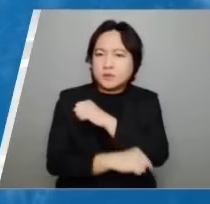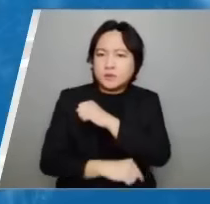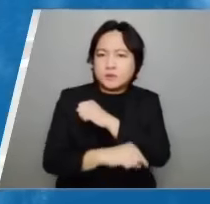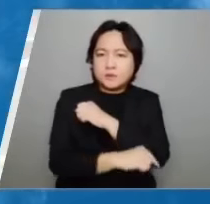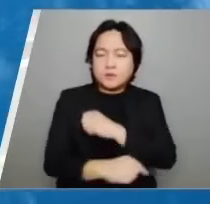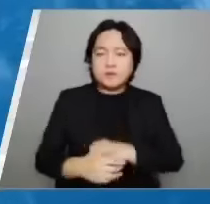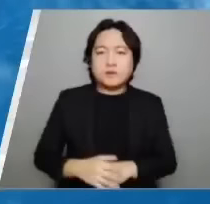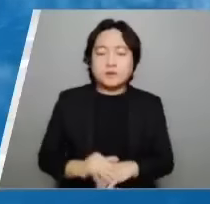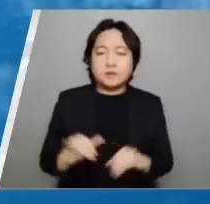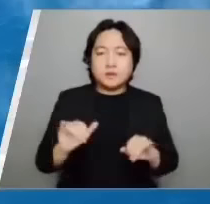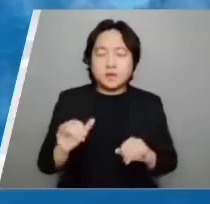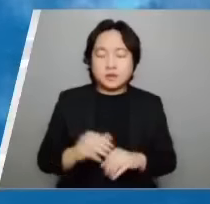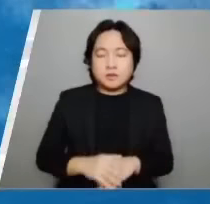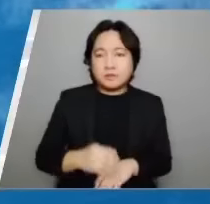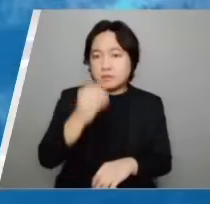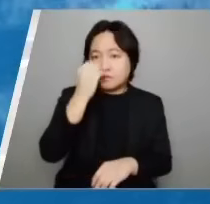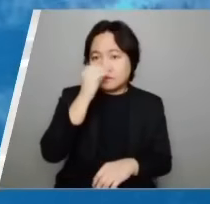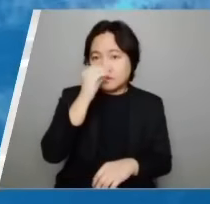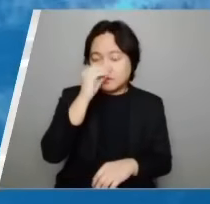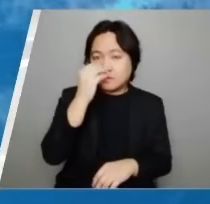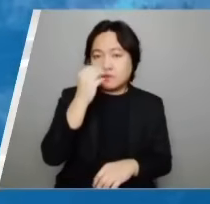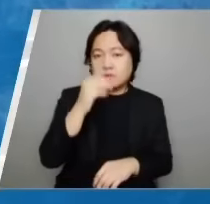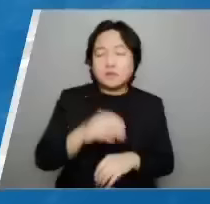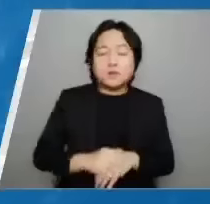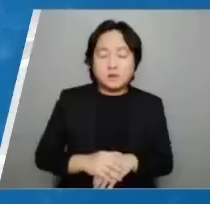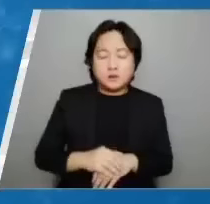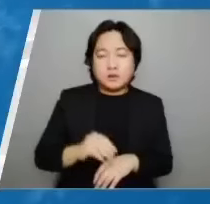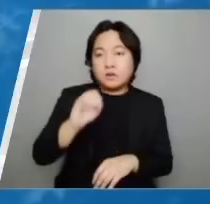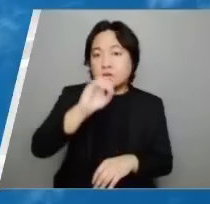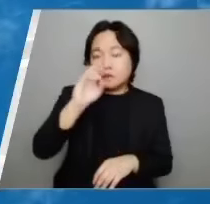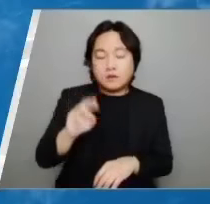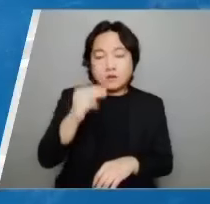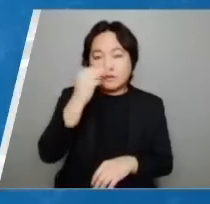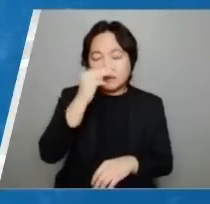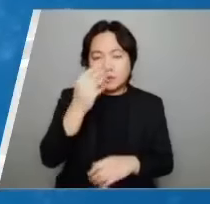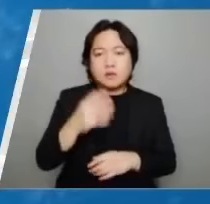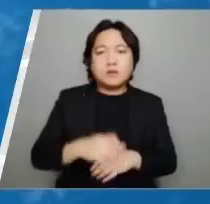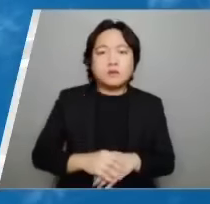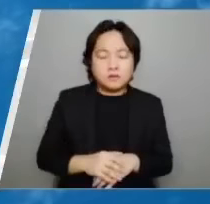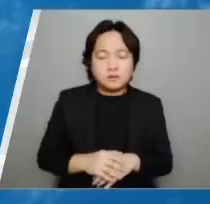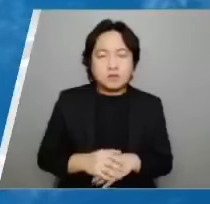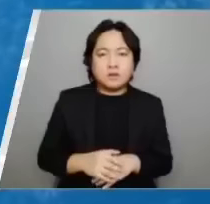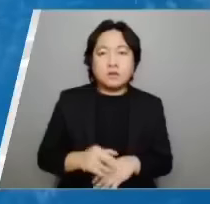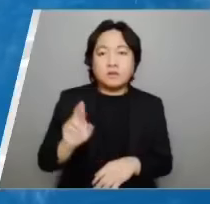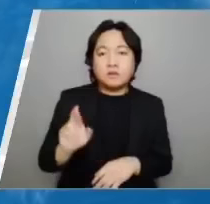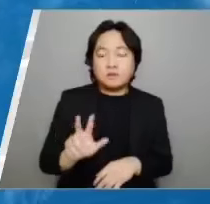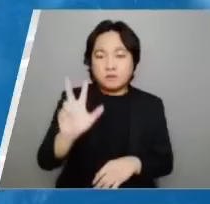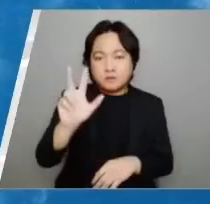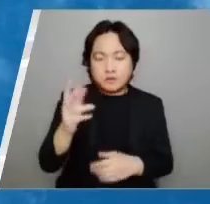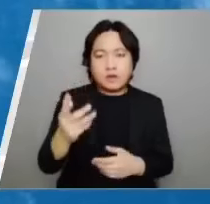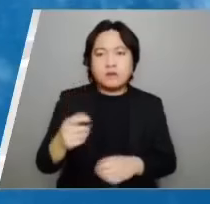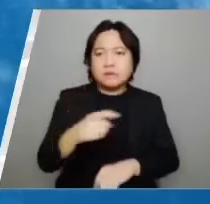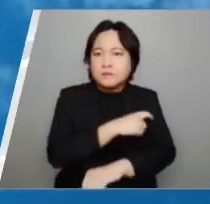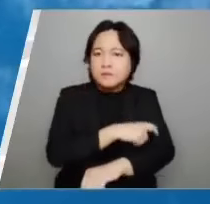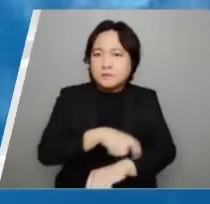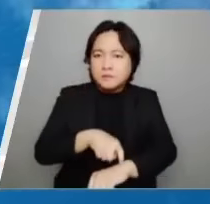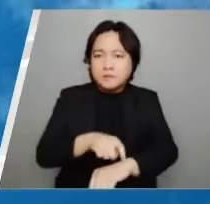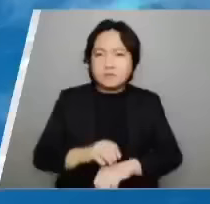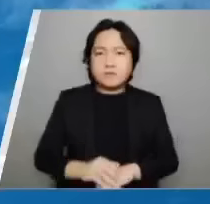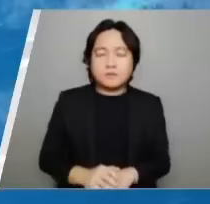Occidental Mindoro, Oriental Mindoro, Marinduque, Romblon at northern portion ng mainland Palawan kasama na ang